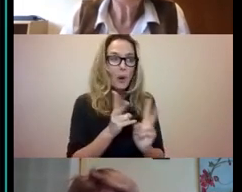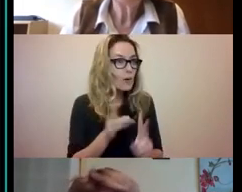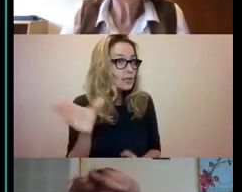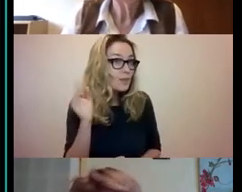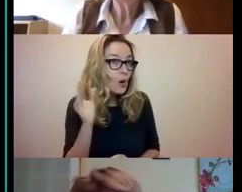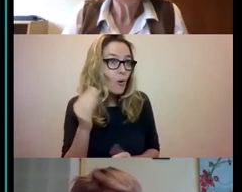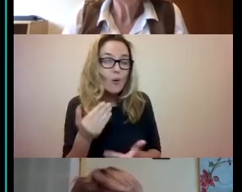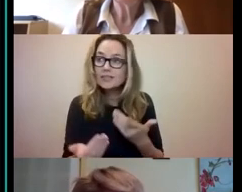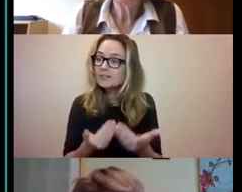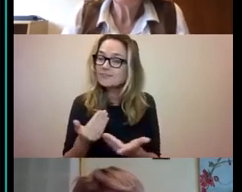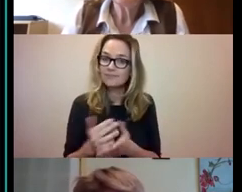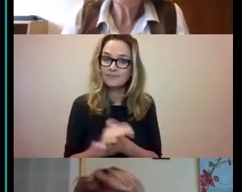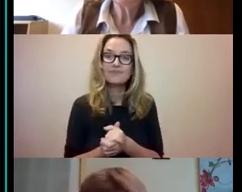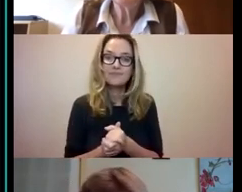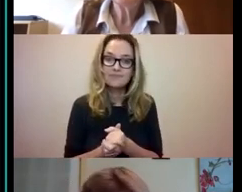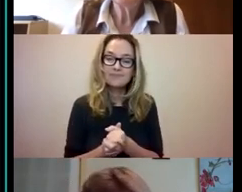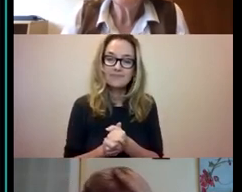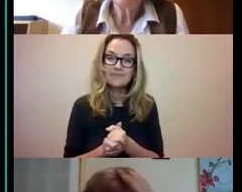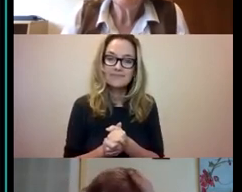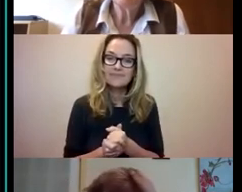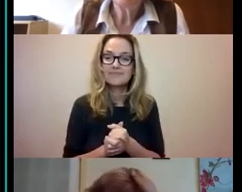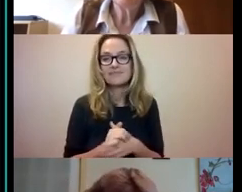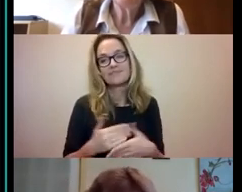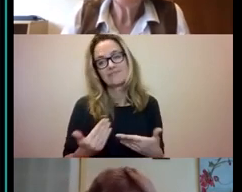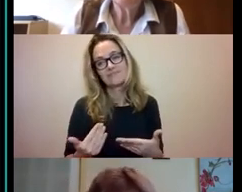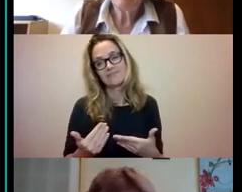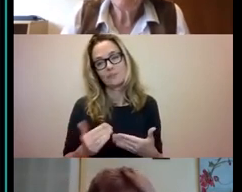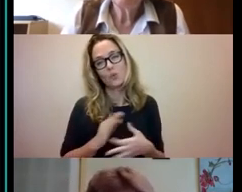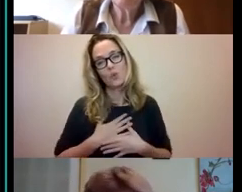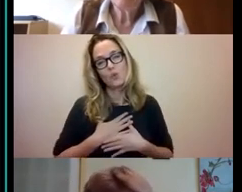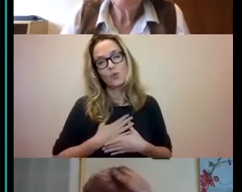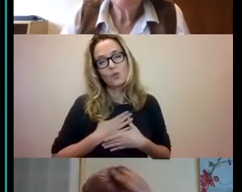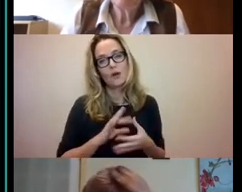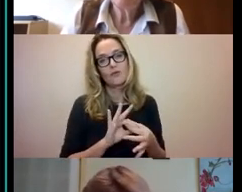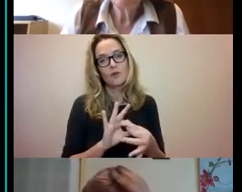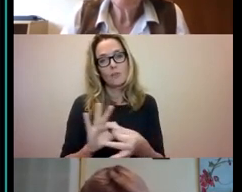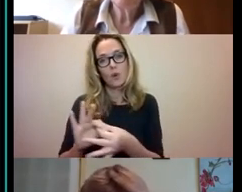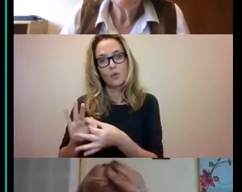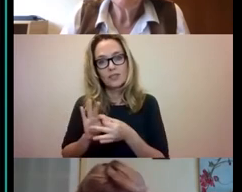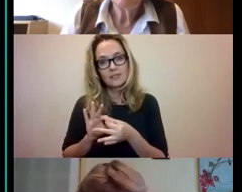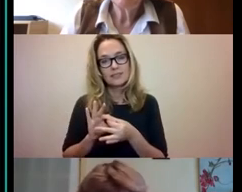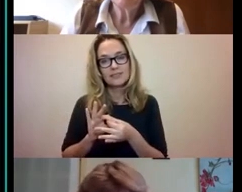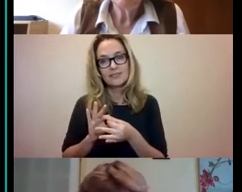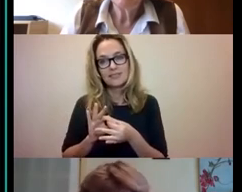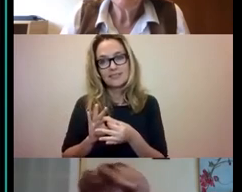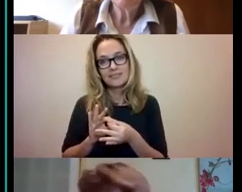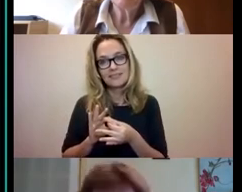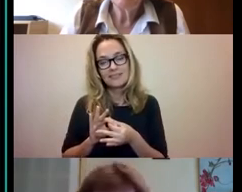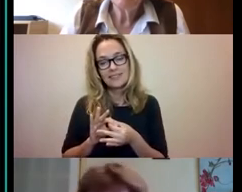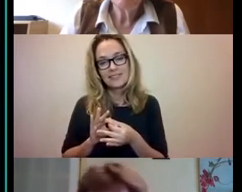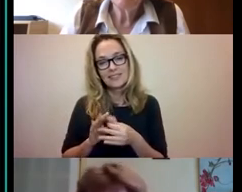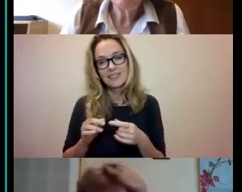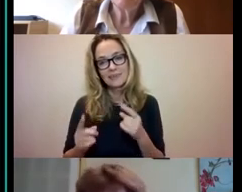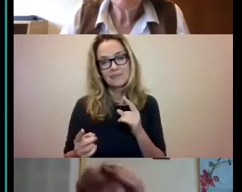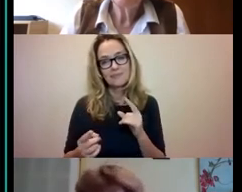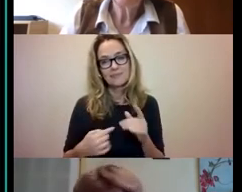bezig waren. En dat geeft een verbondenheid waardoor je, ja, waardoor de